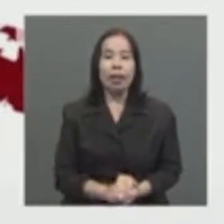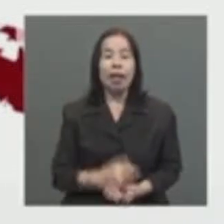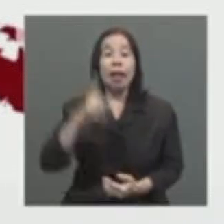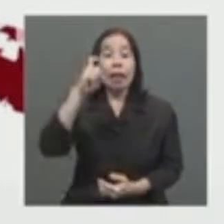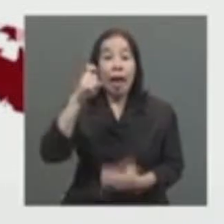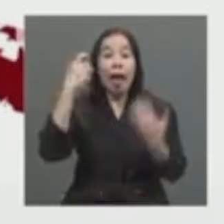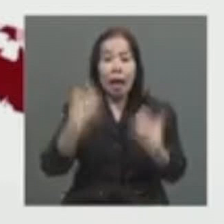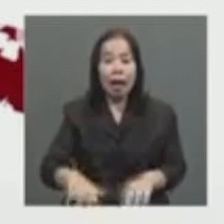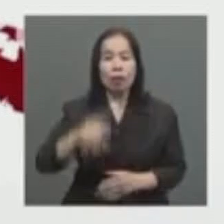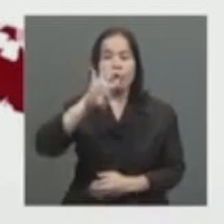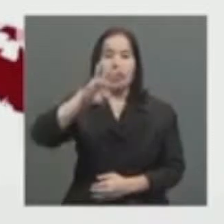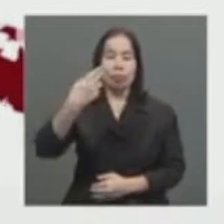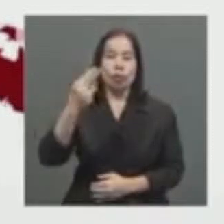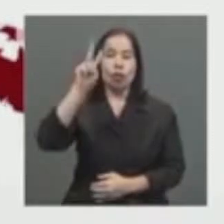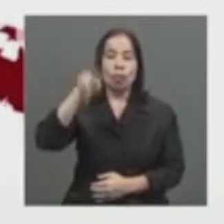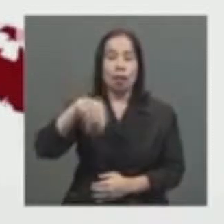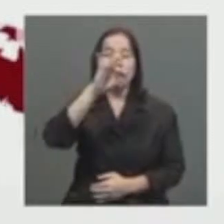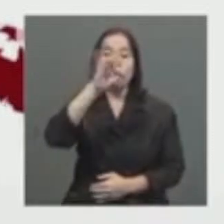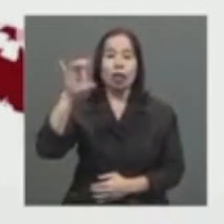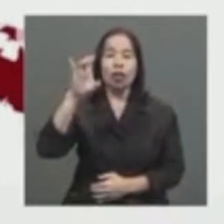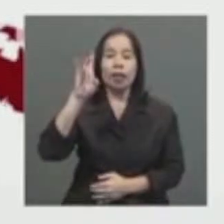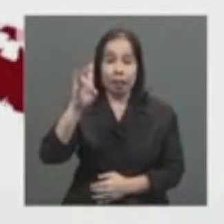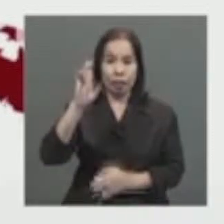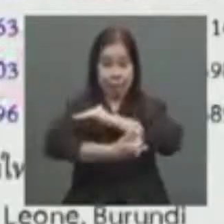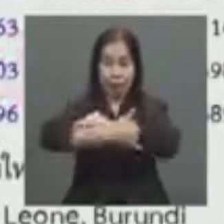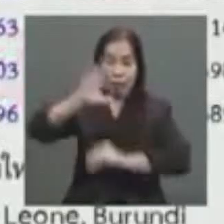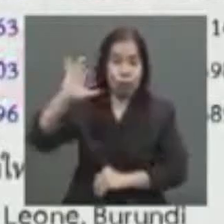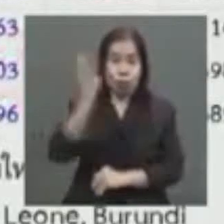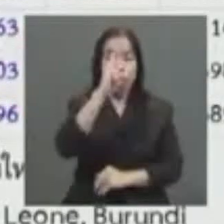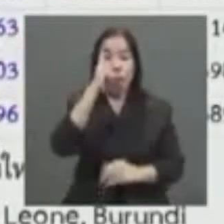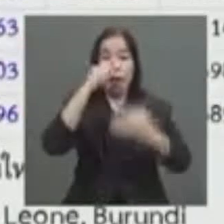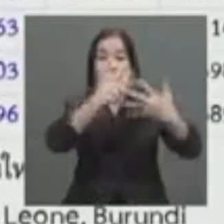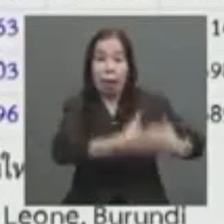นะครับแล้วก็เสียชีวิตไป42100 7